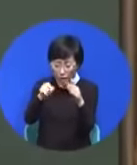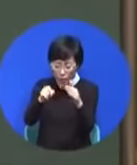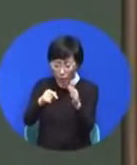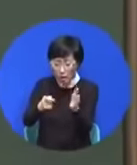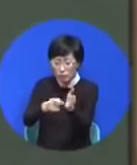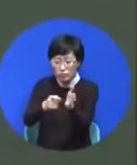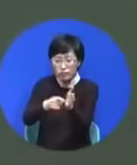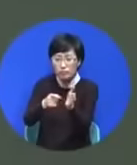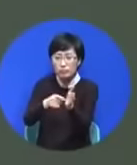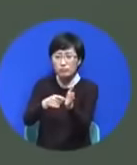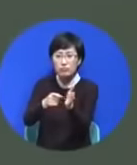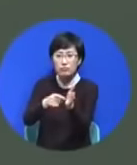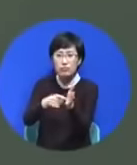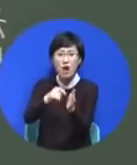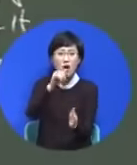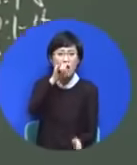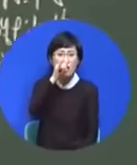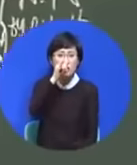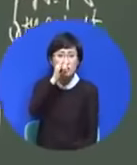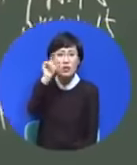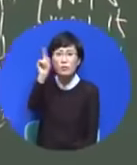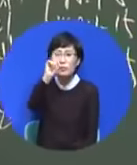있 급성이